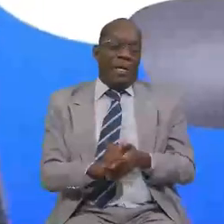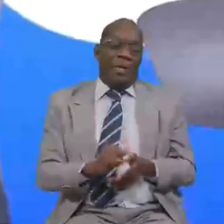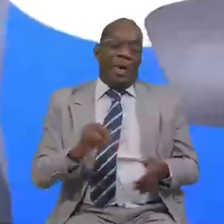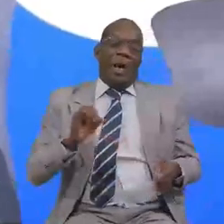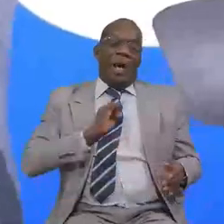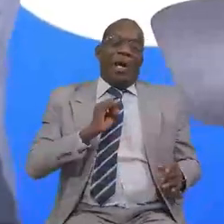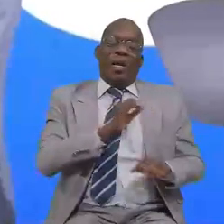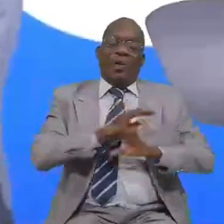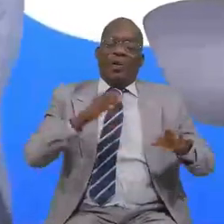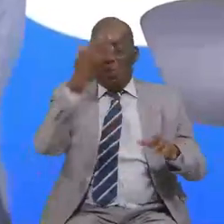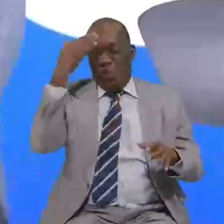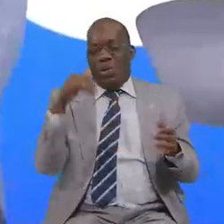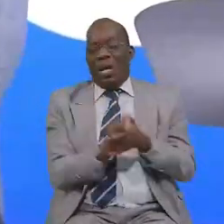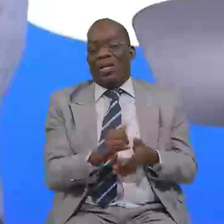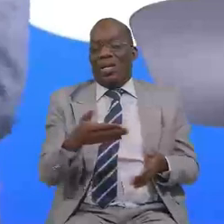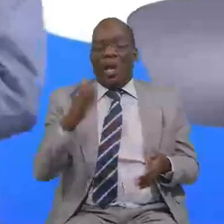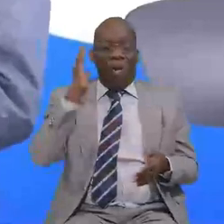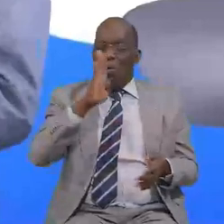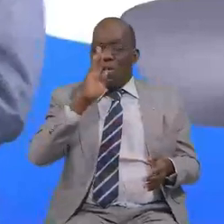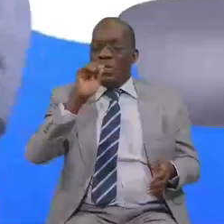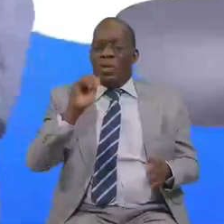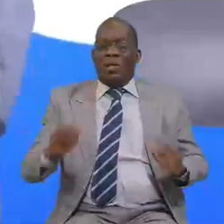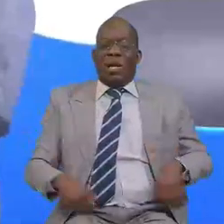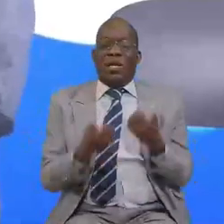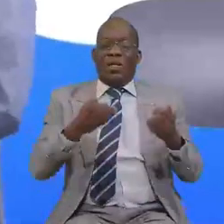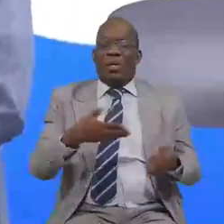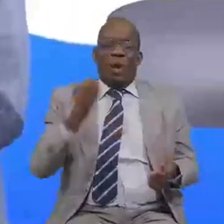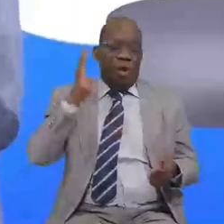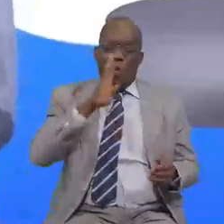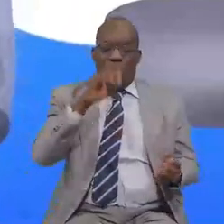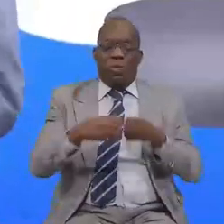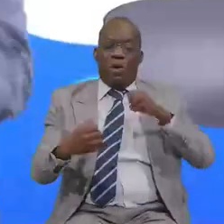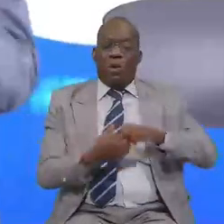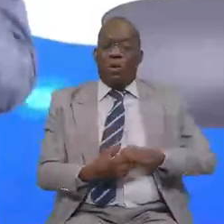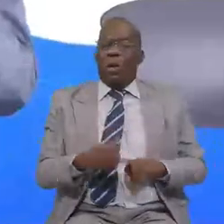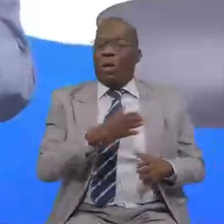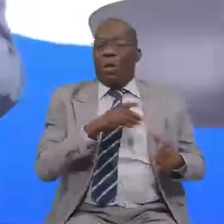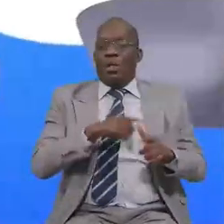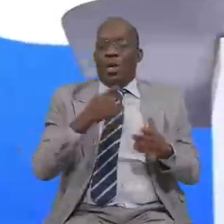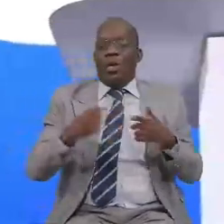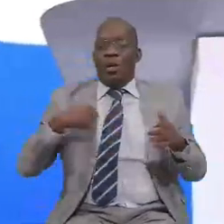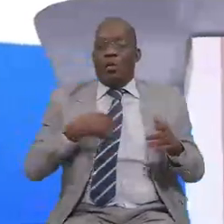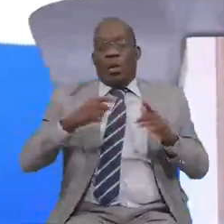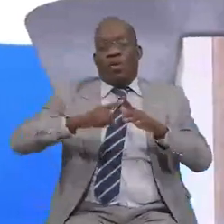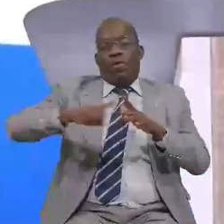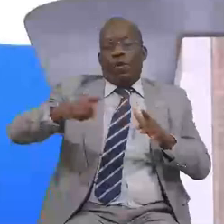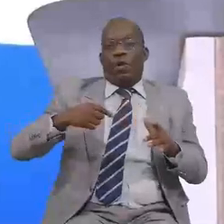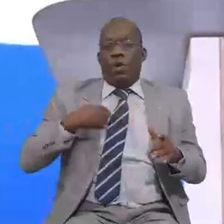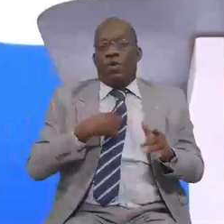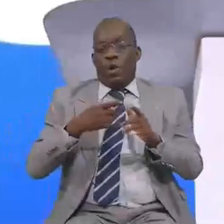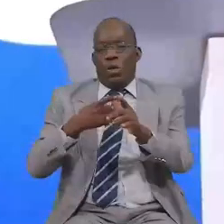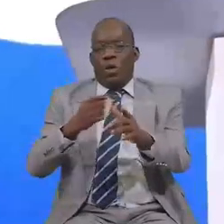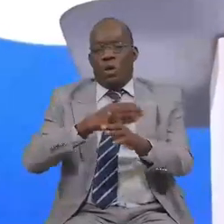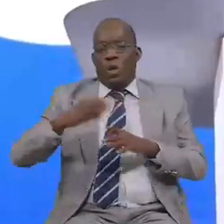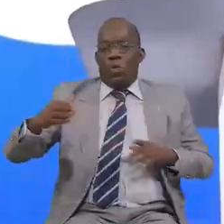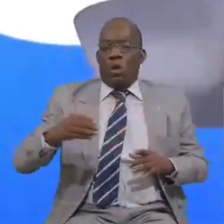des défis, je ne savais pas qu'il y aura des difficultés. Alors, nous prenons la fuite. Non, idée. Si nous